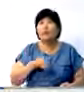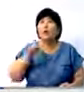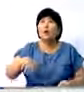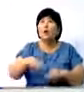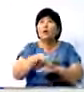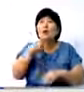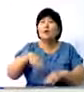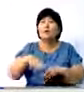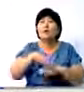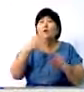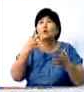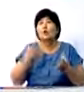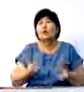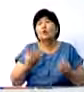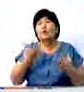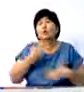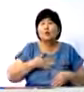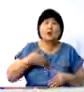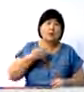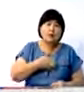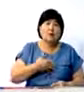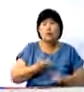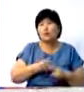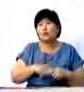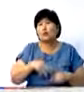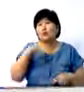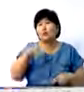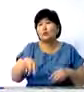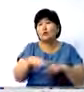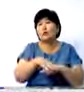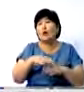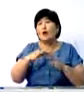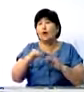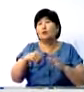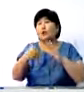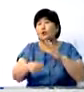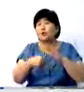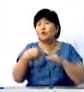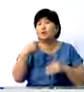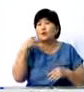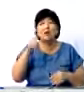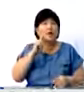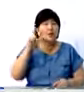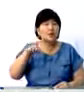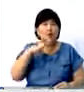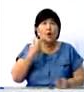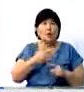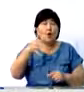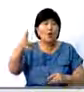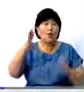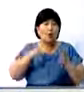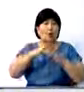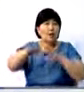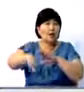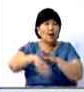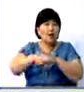Тұрғындардың айтуынша жұрт күндіз күлкіден түнде ұйқыдан айырылған. Себебі 3000 тұрғыны бар кентте жұмыссыз бос жүрген жас көп. Мынау көп қабатты үйлер